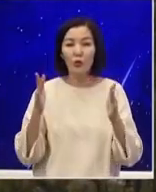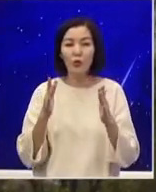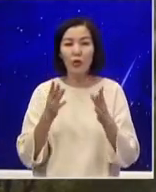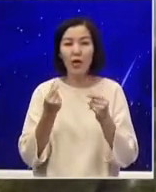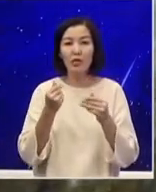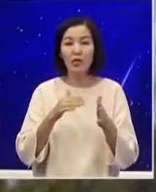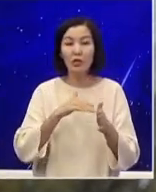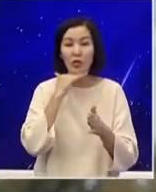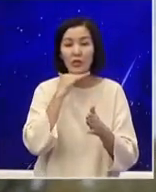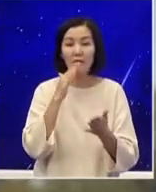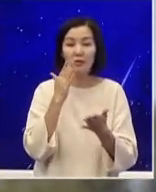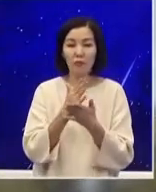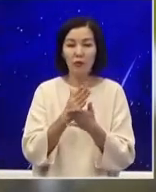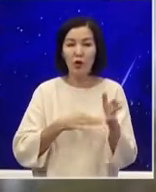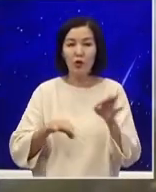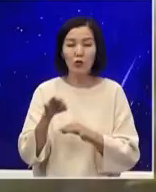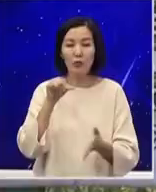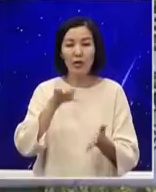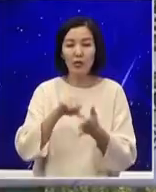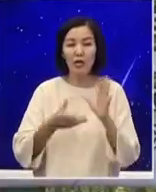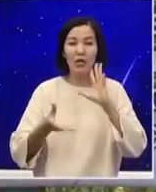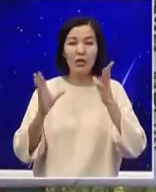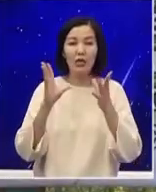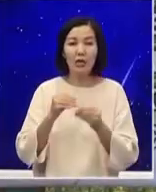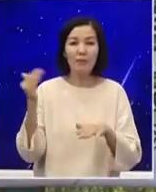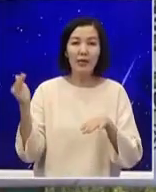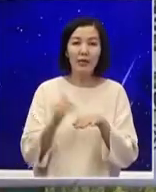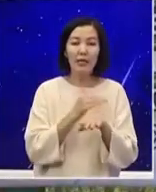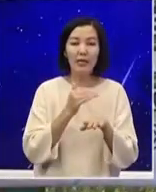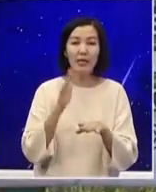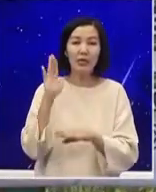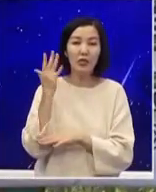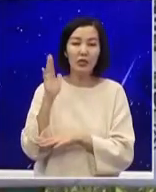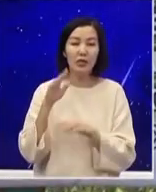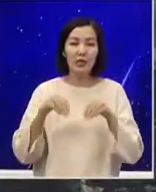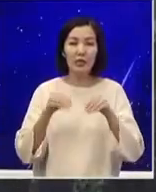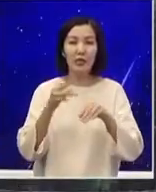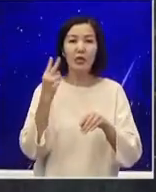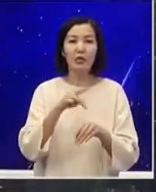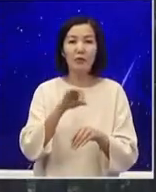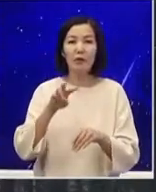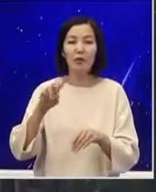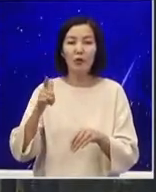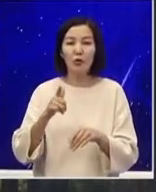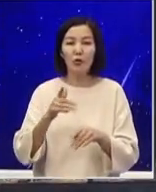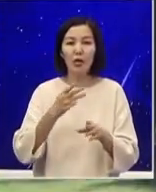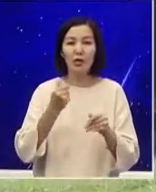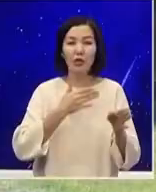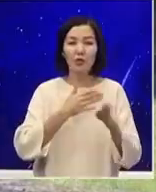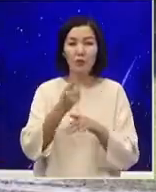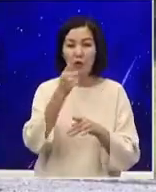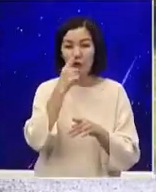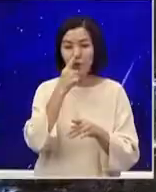қаражат жеткілікті болды, дейді жоба қатысушылары. Жалпы игі іске жылына 20 миллион теңге жұмсалыпты. Нәтижесінде жуық